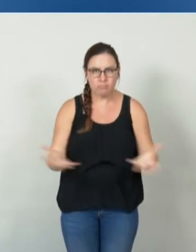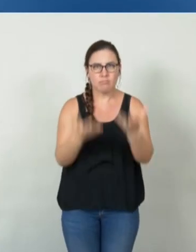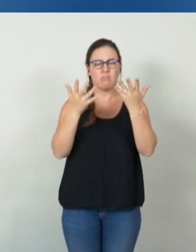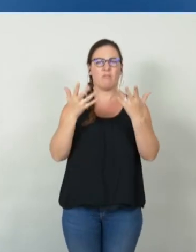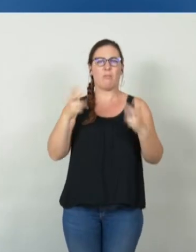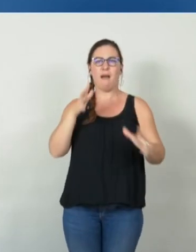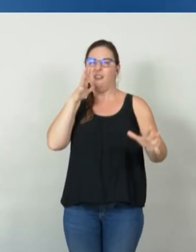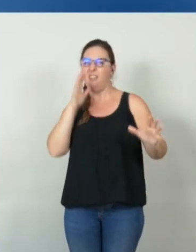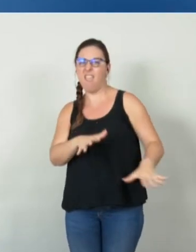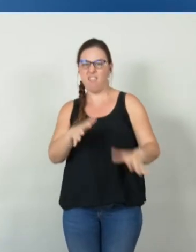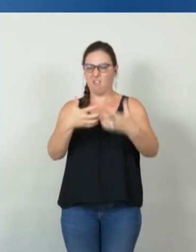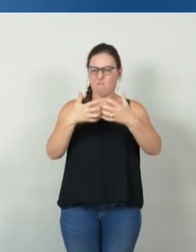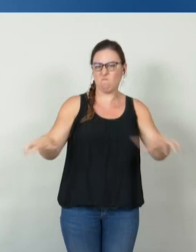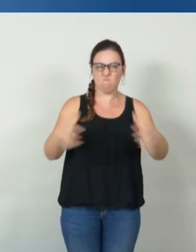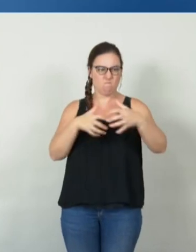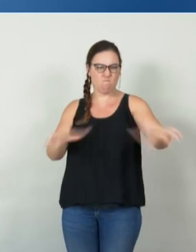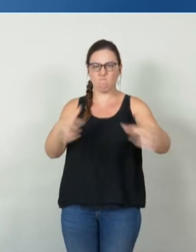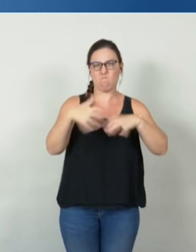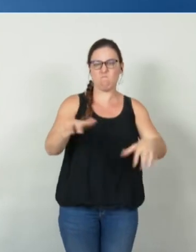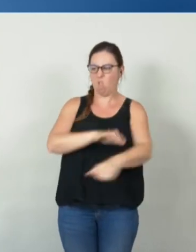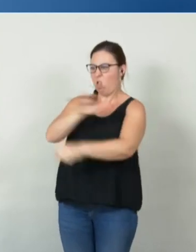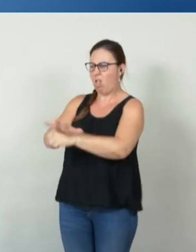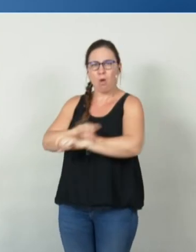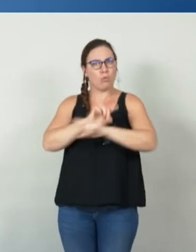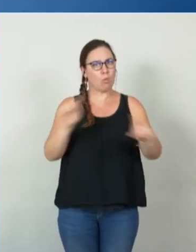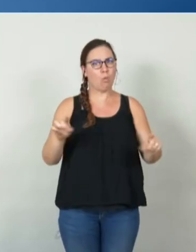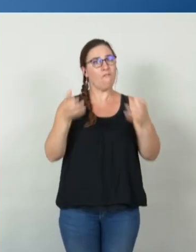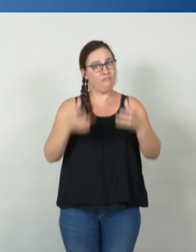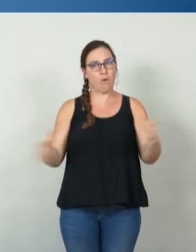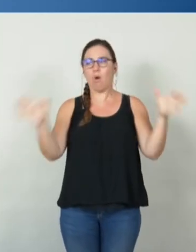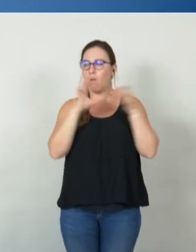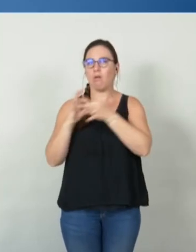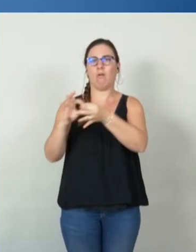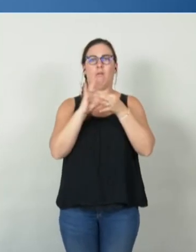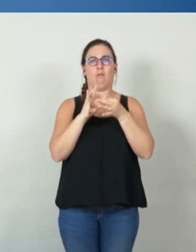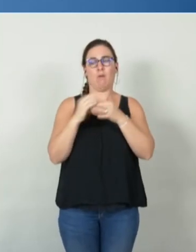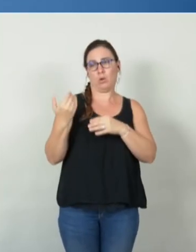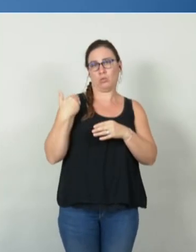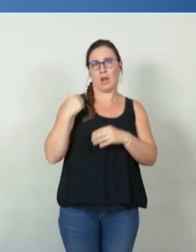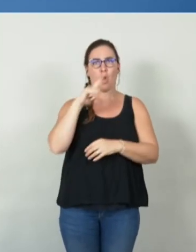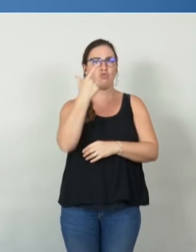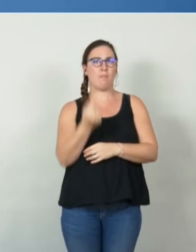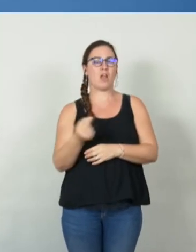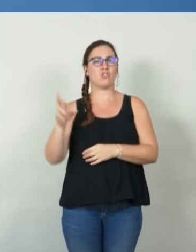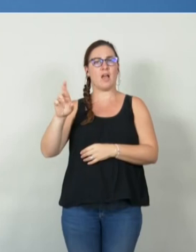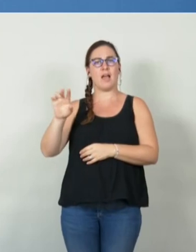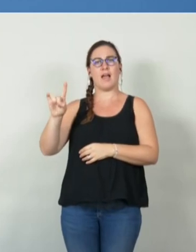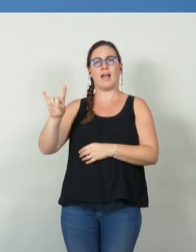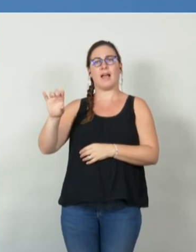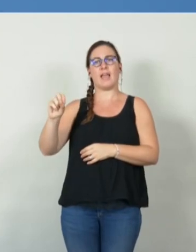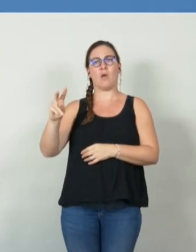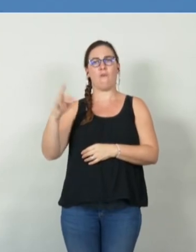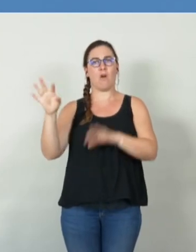la haine ou celui du clivage permanent Monsieur le Maire vous avez récemment dit que le jumelage de révolte a été institutionnellement